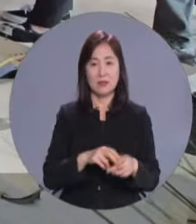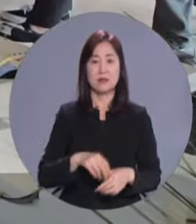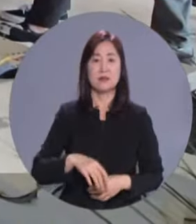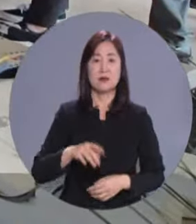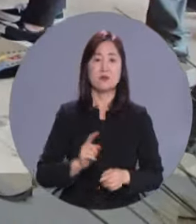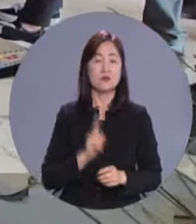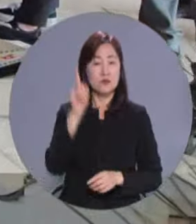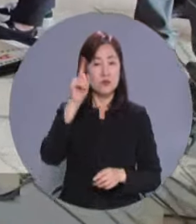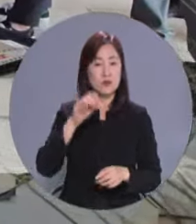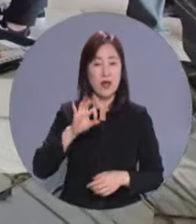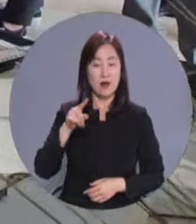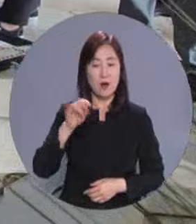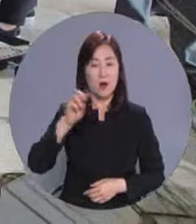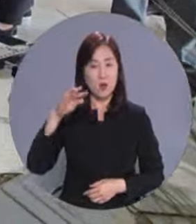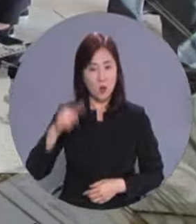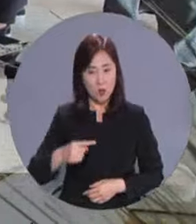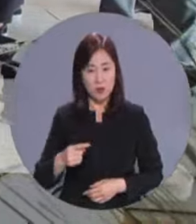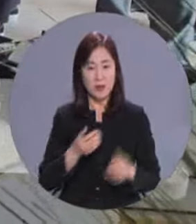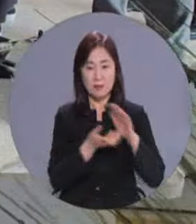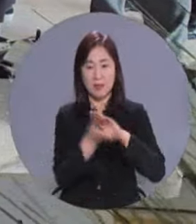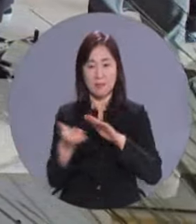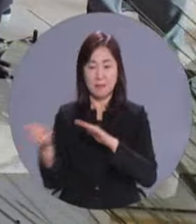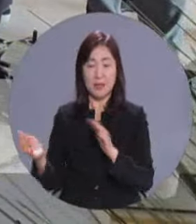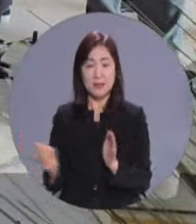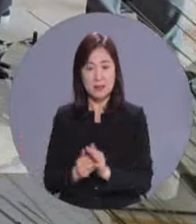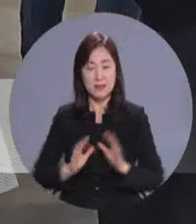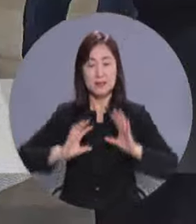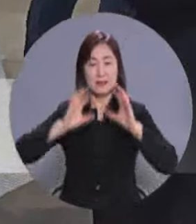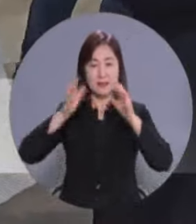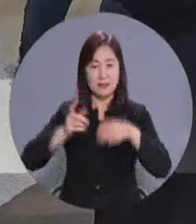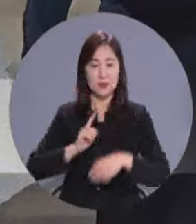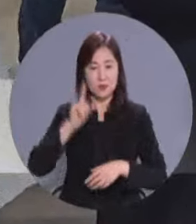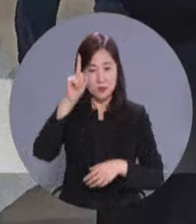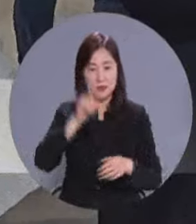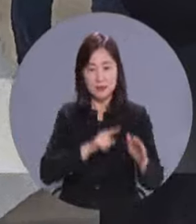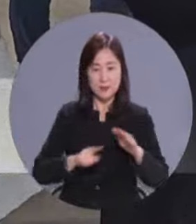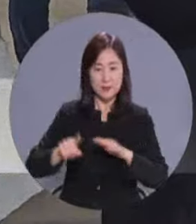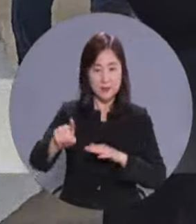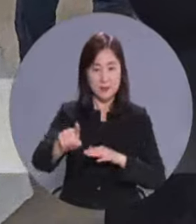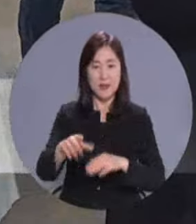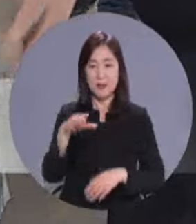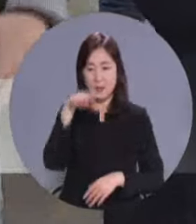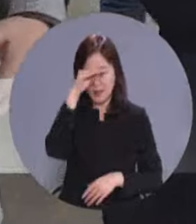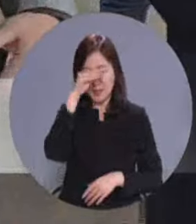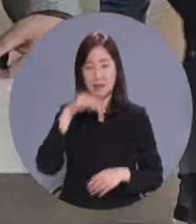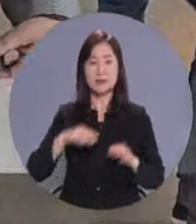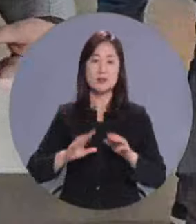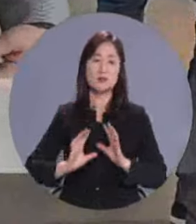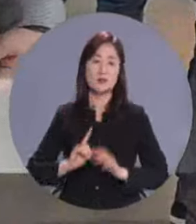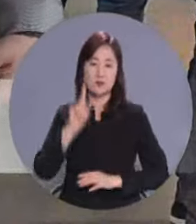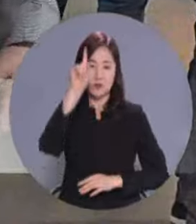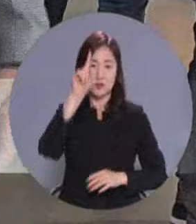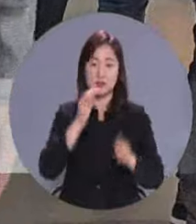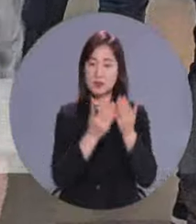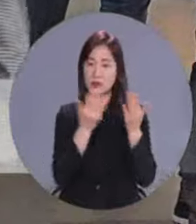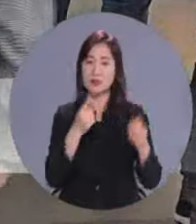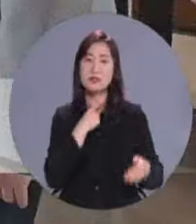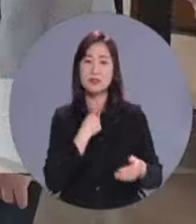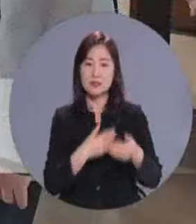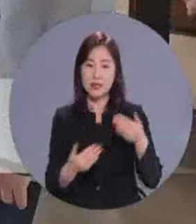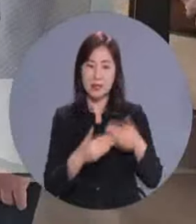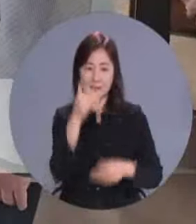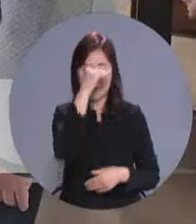스페이스 에어로스 스코피아 등을 방문해 세계적인 우주 산업 선진 사례를 중심으로 우주항공 전시 체험 시설을